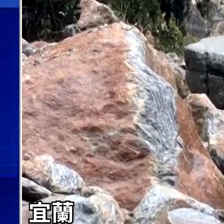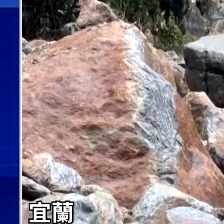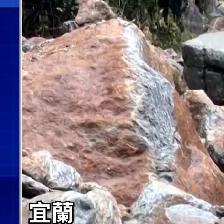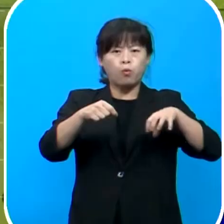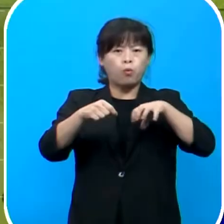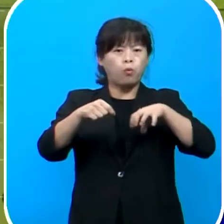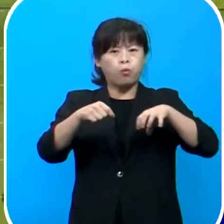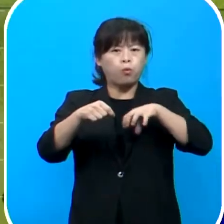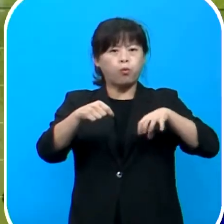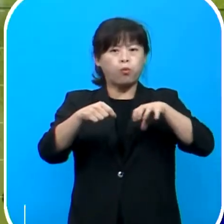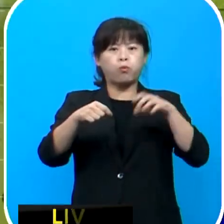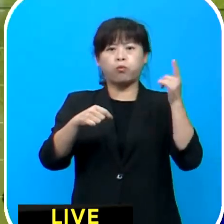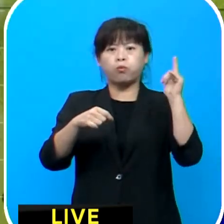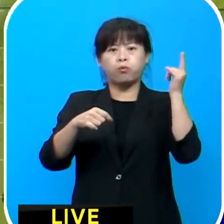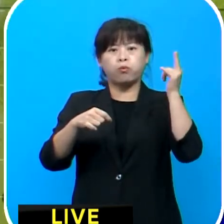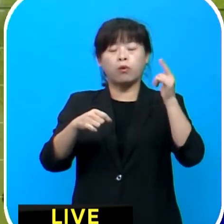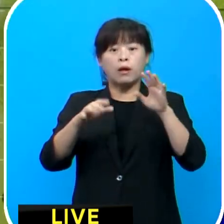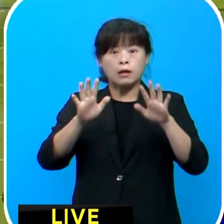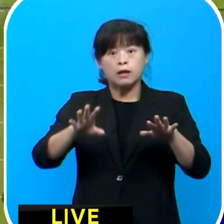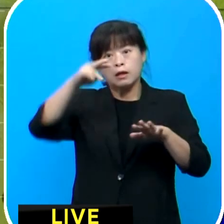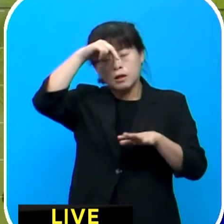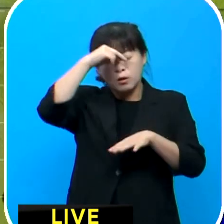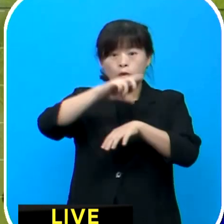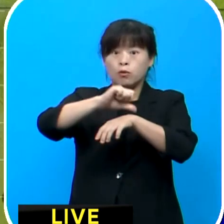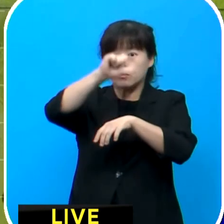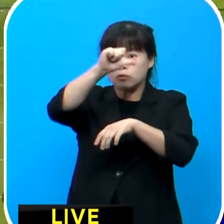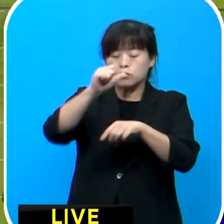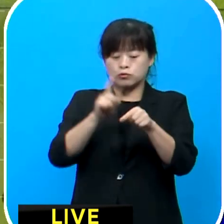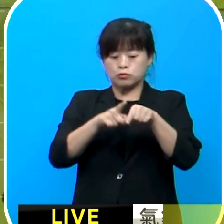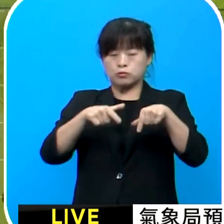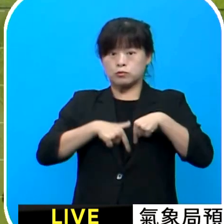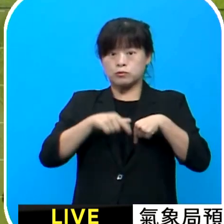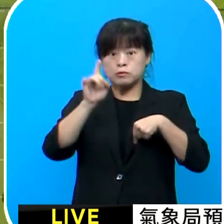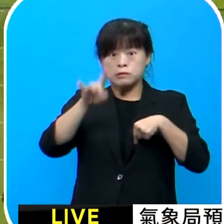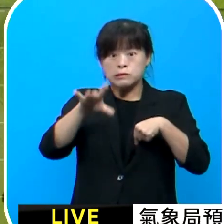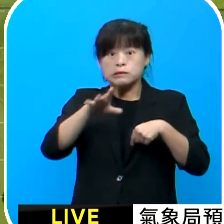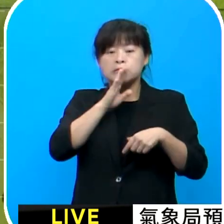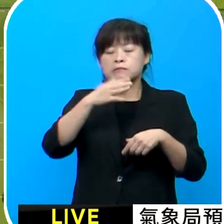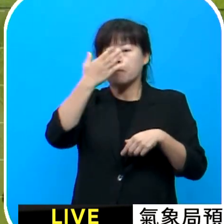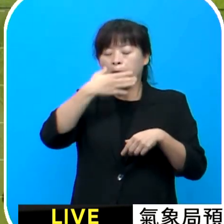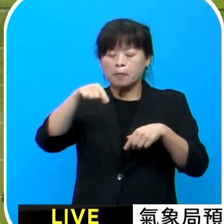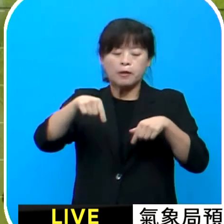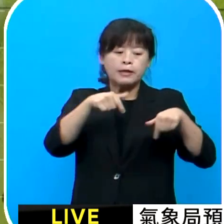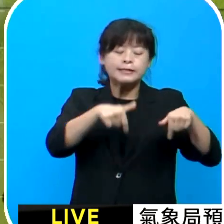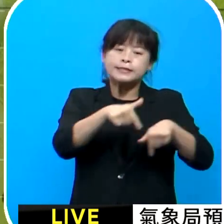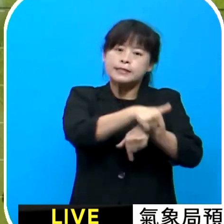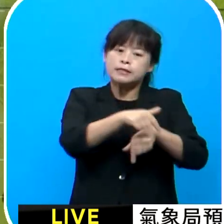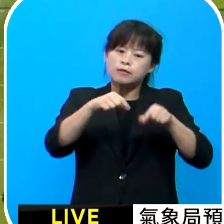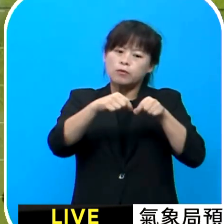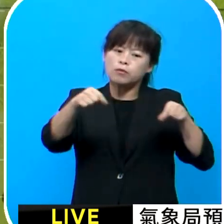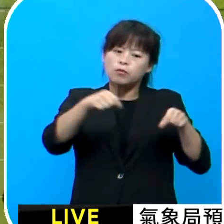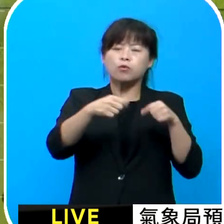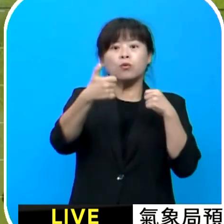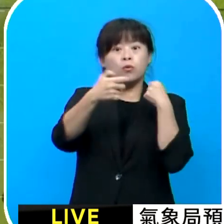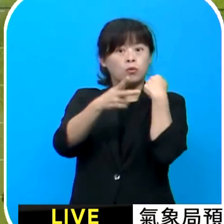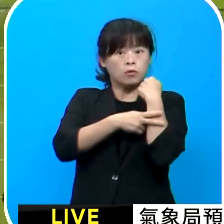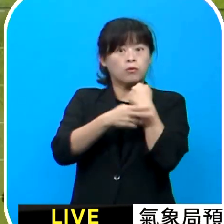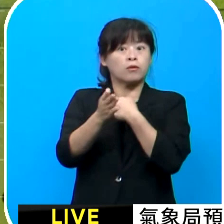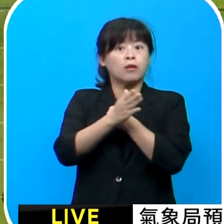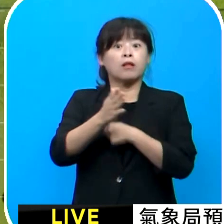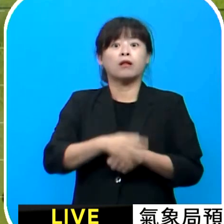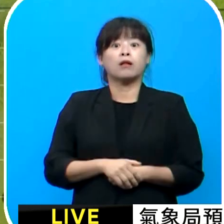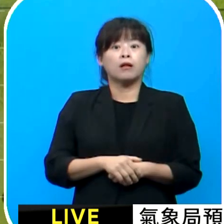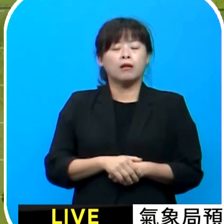说明。 打转的现象，因此目前下午5点，它的中心位置仍然在澎湖西南方大约50公里的海面